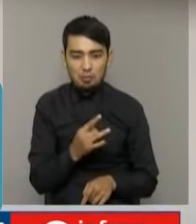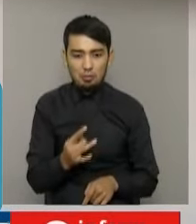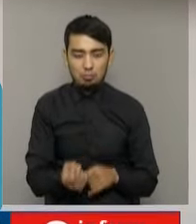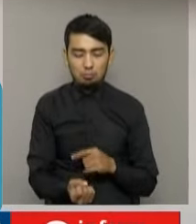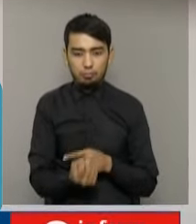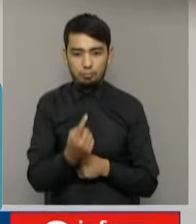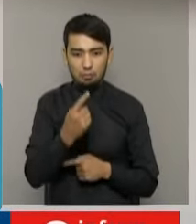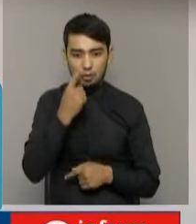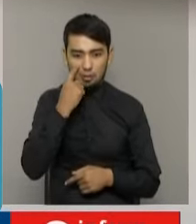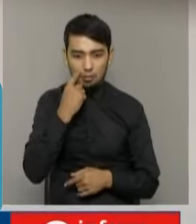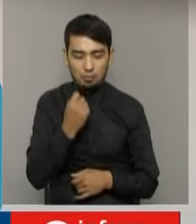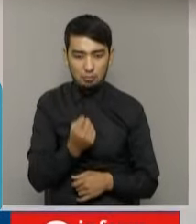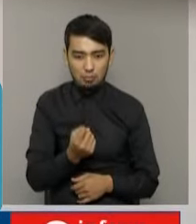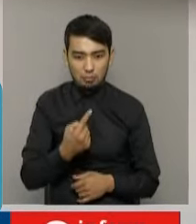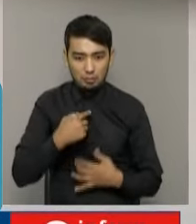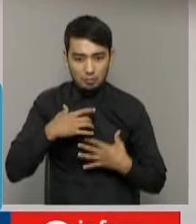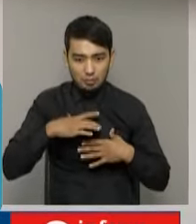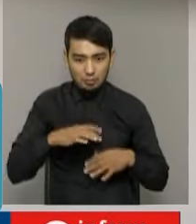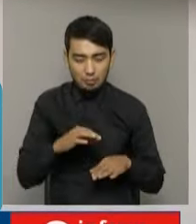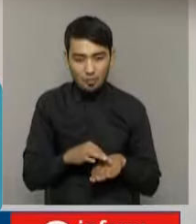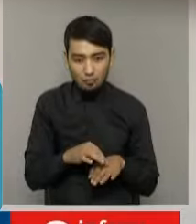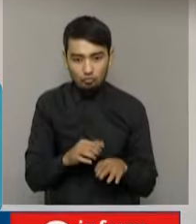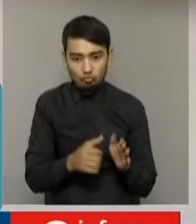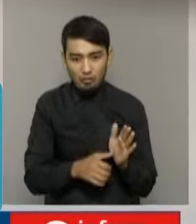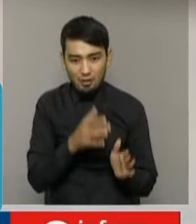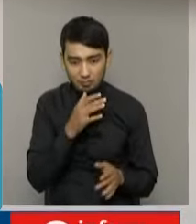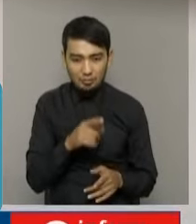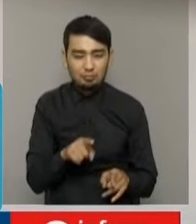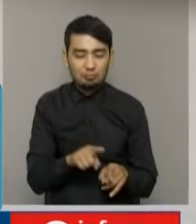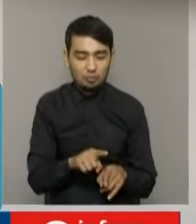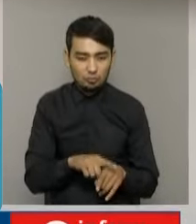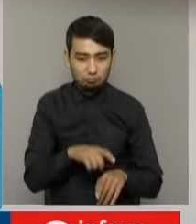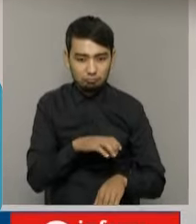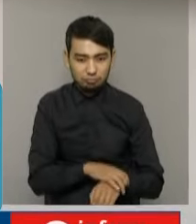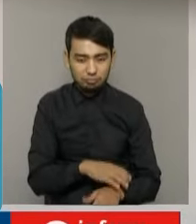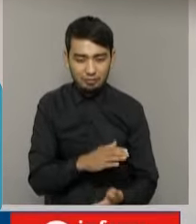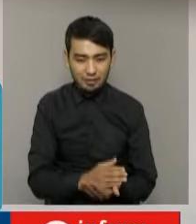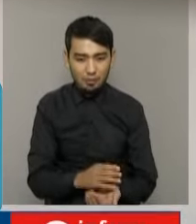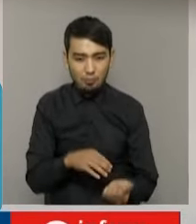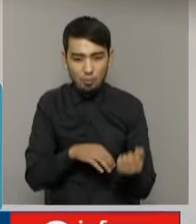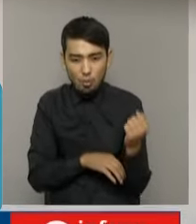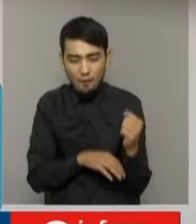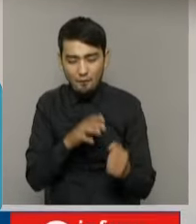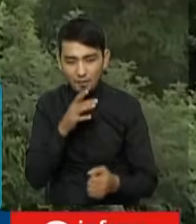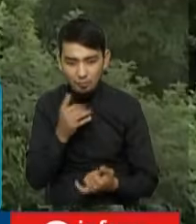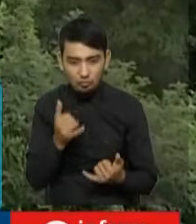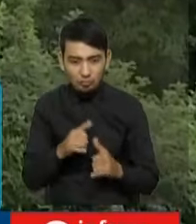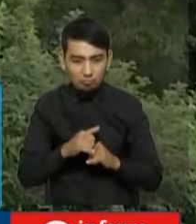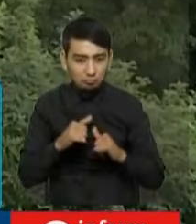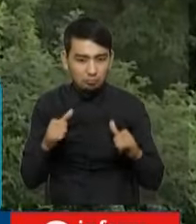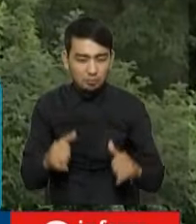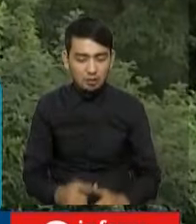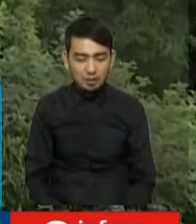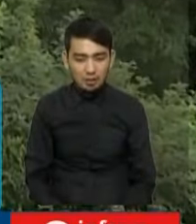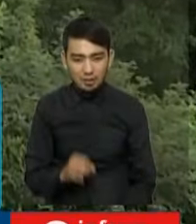появилась аллергическая реакция, да. Это наблюдается, это довольно часто в последнее время наблюдается. Наблюдение за состоянием